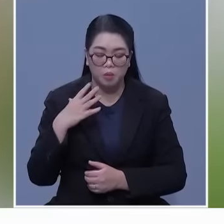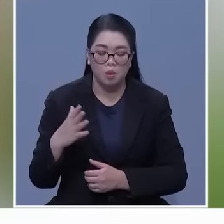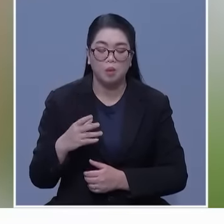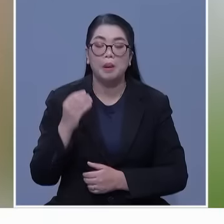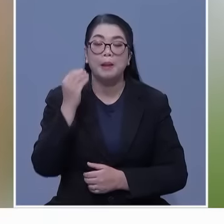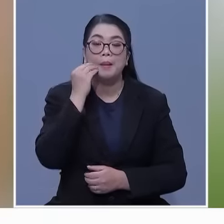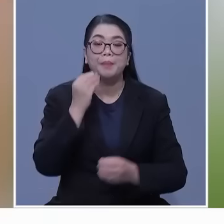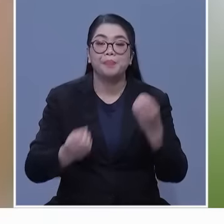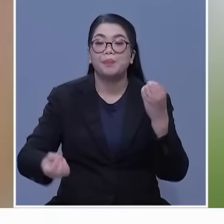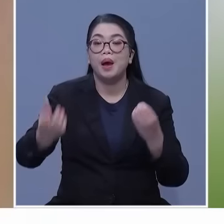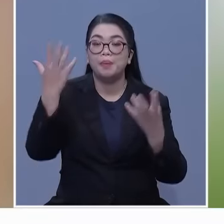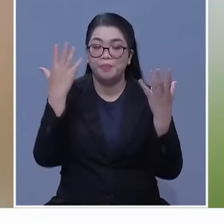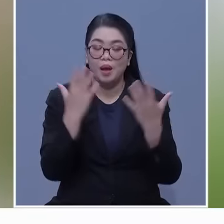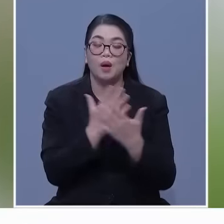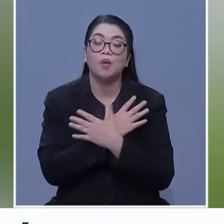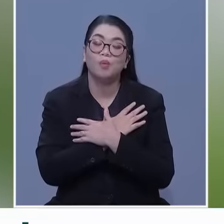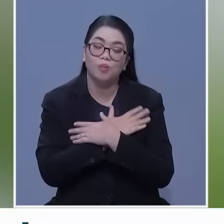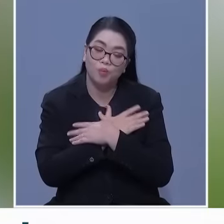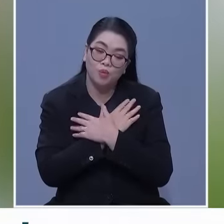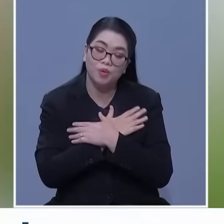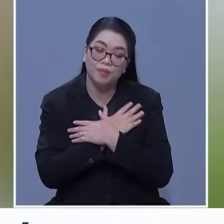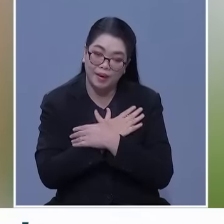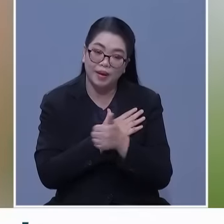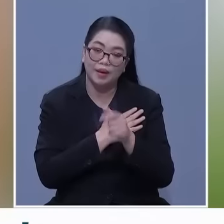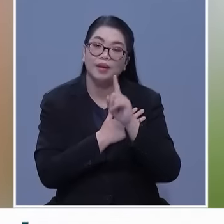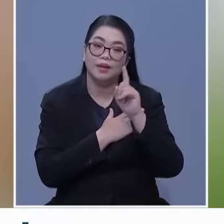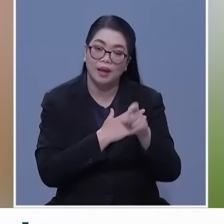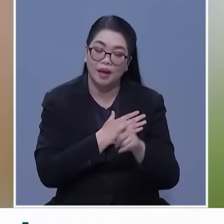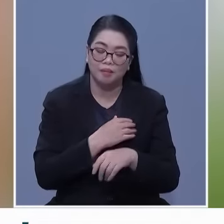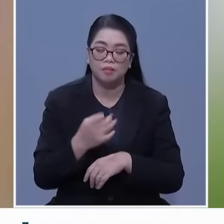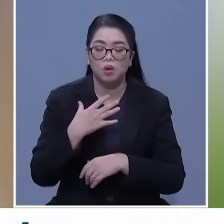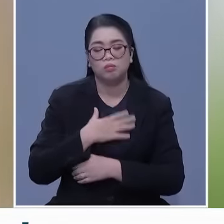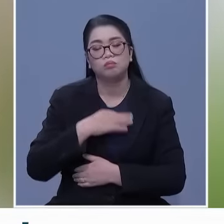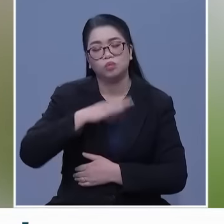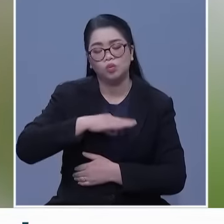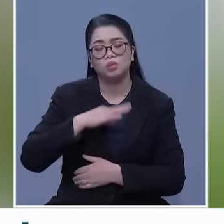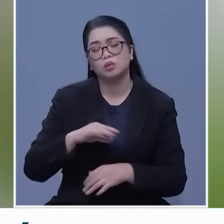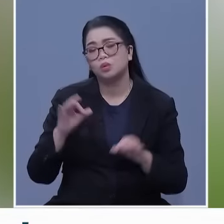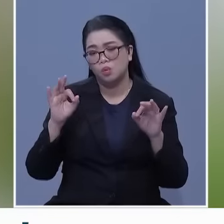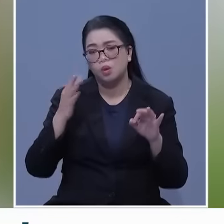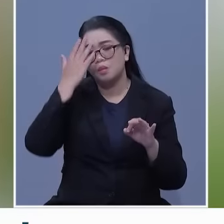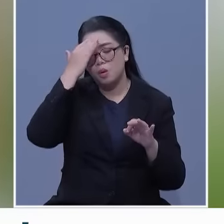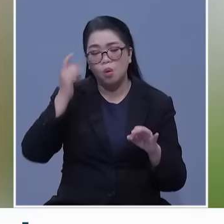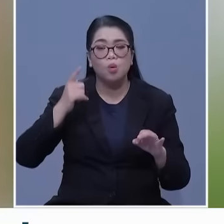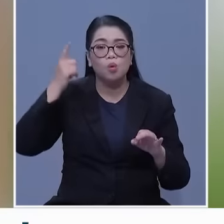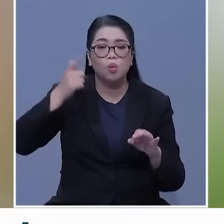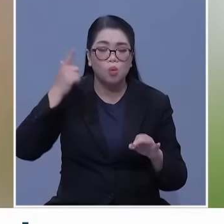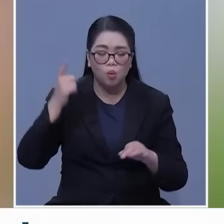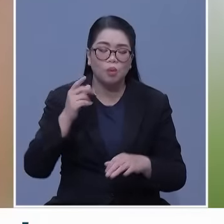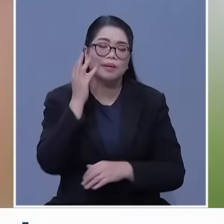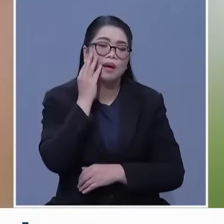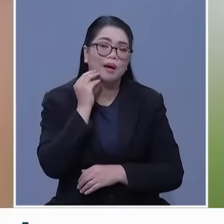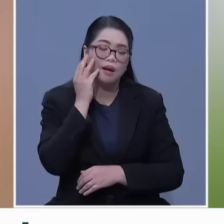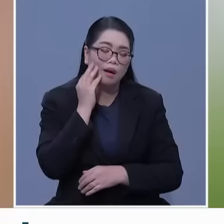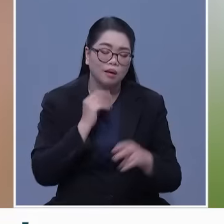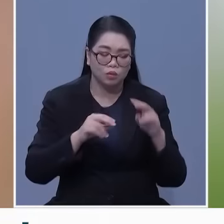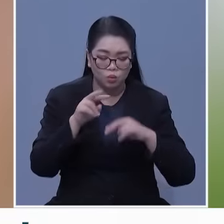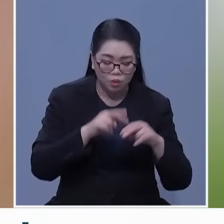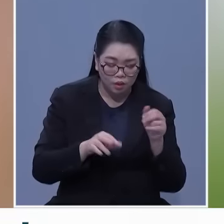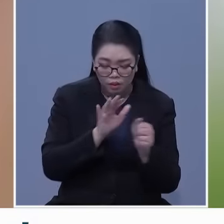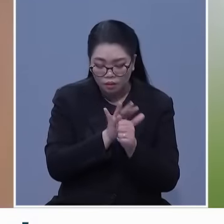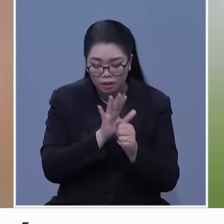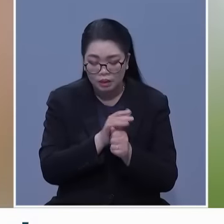ไหมถามแบบนี้ เพิ่งไปมา คุณวันก็ตอบว่ารู้สึกอบอุ่นเพราะลุงป้อมเป็นคนน่ารักช่วงนึงแฟนคลับบอกว่า